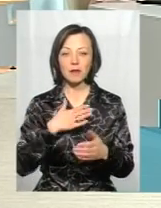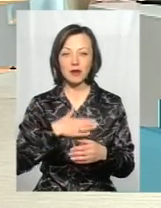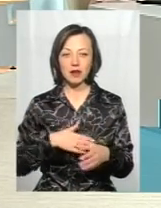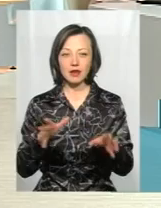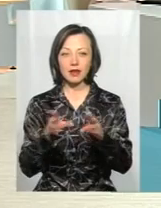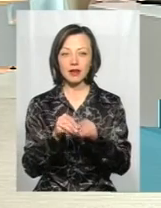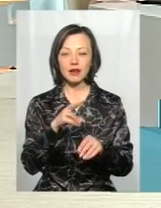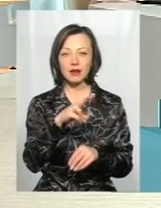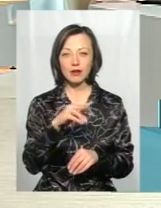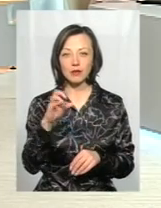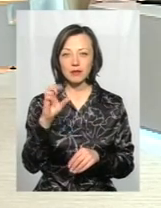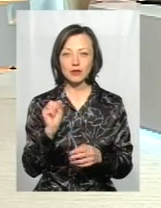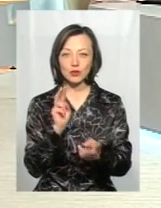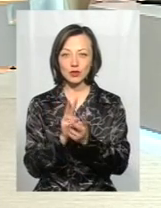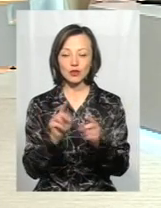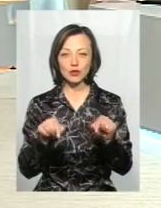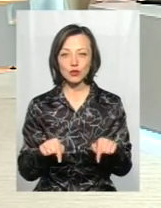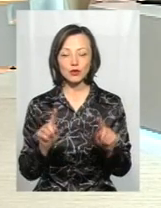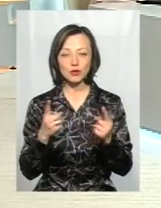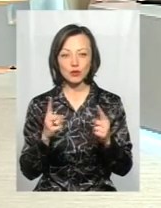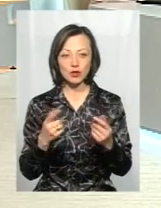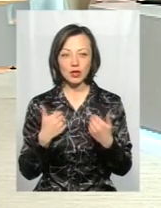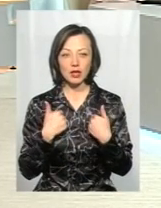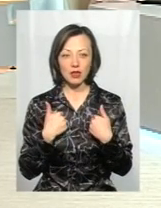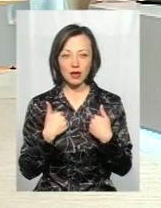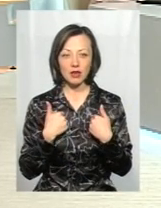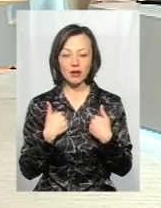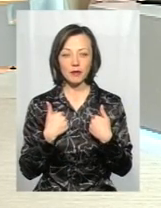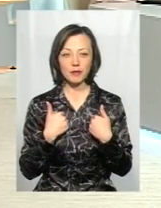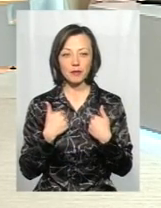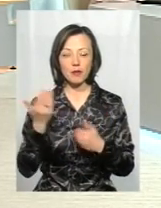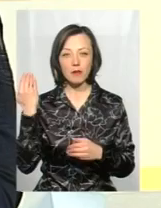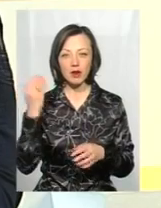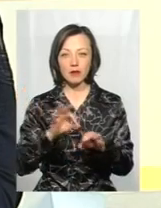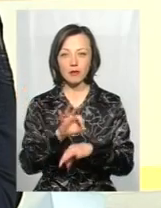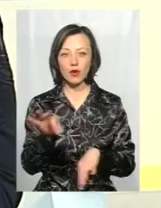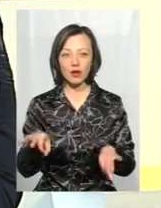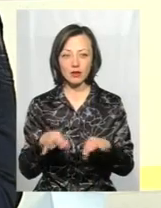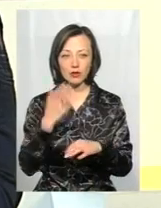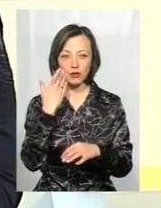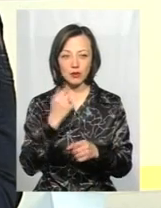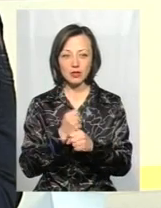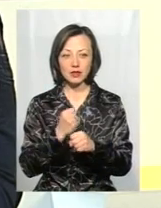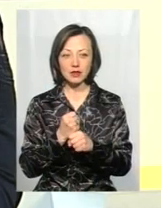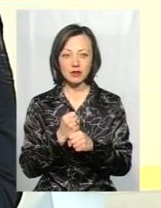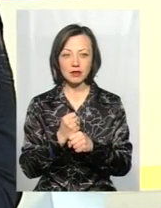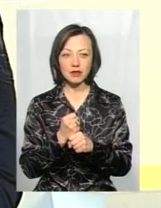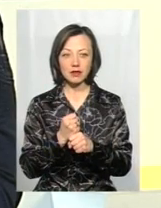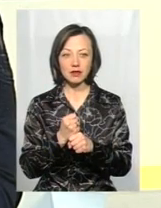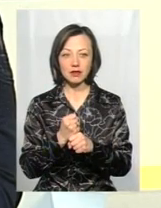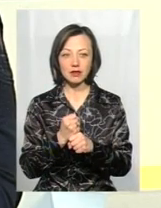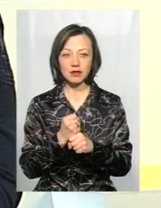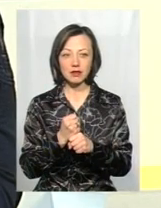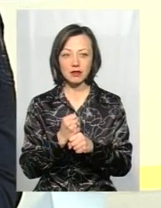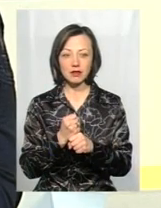Любов якраз тут зустрілися, тому що я в попередньому проєкті, коли працювала, я є менеджером,